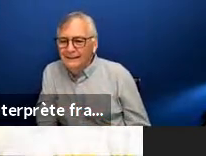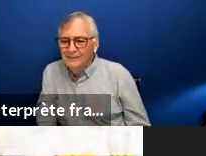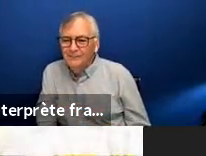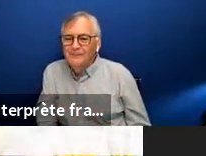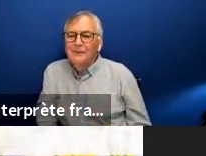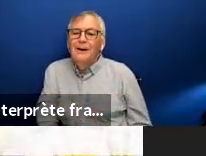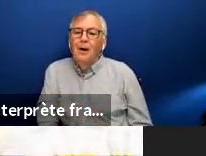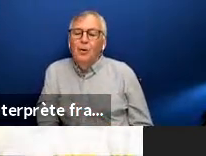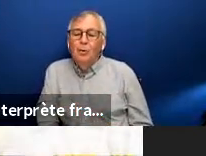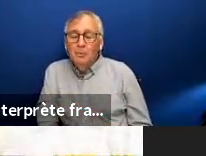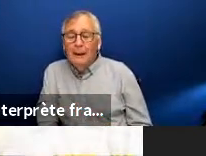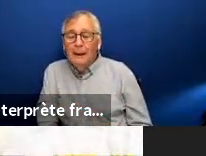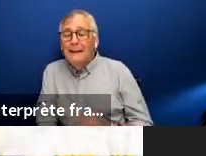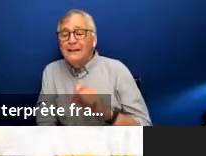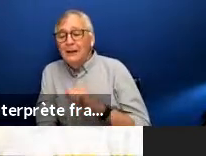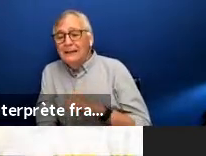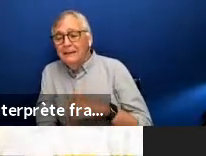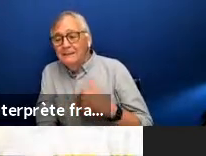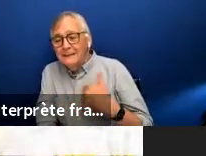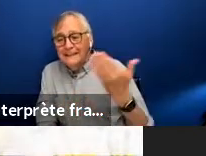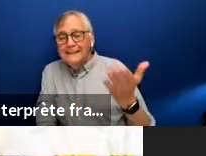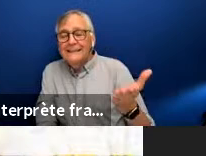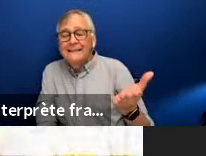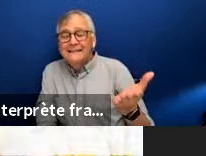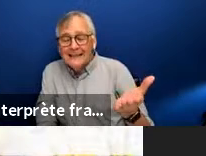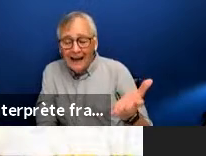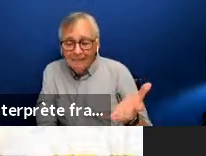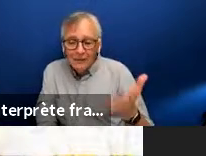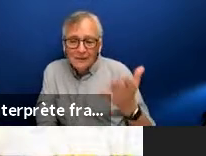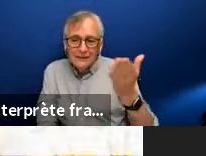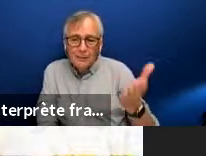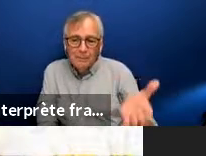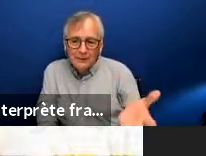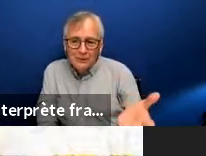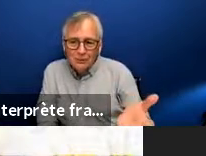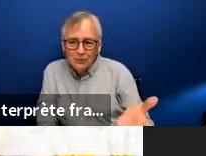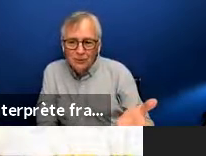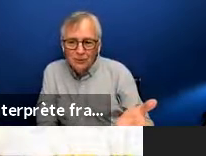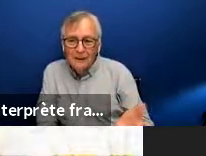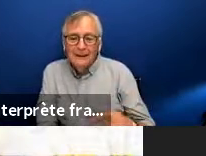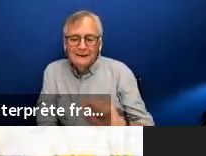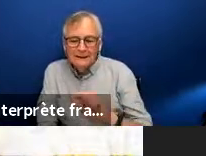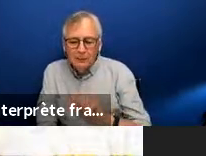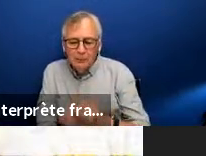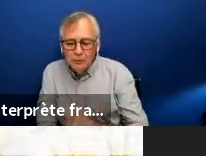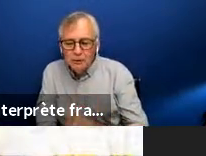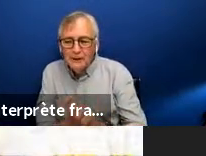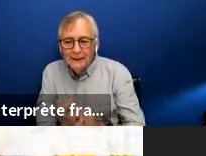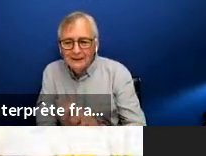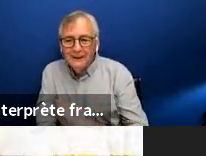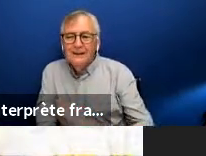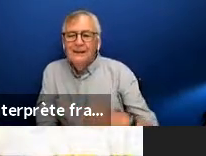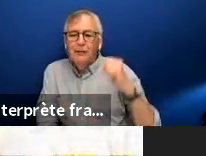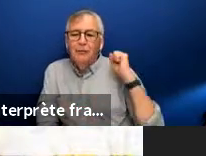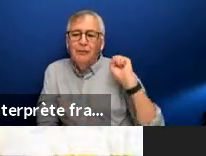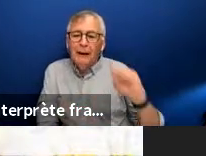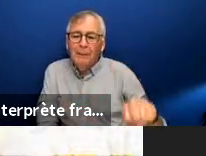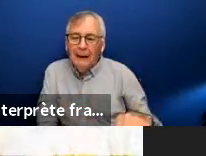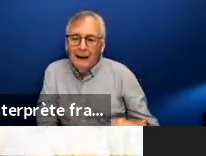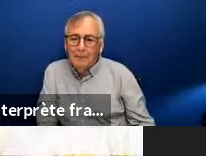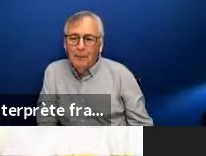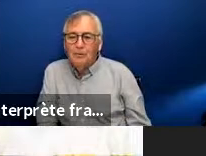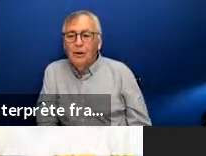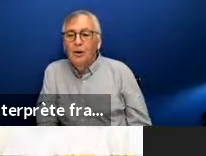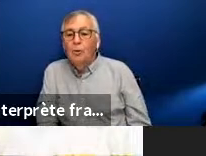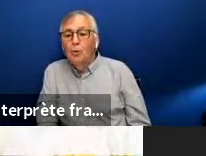fenêtre. Ou même les gens qui visitent, qui savent que c'est une personne sourde, s'il n'y a pas une sonnette, ils vont